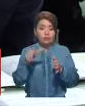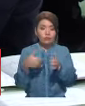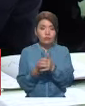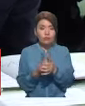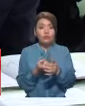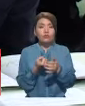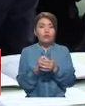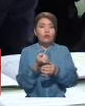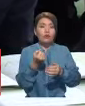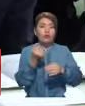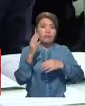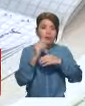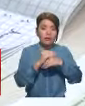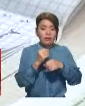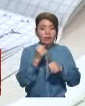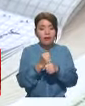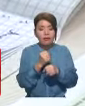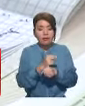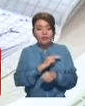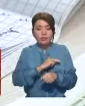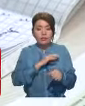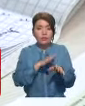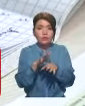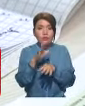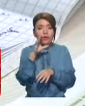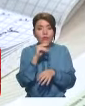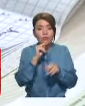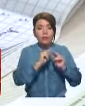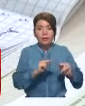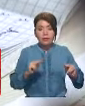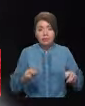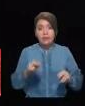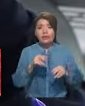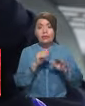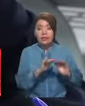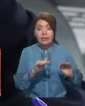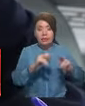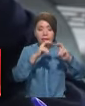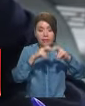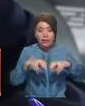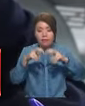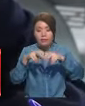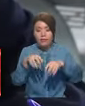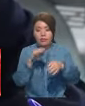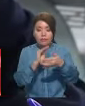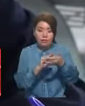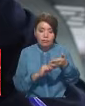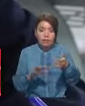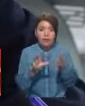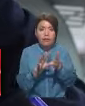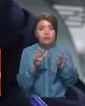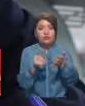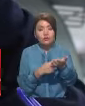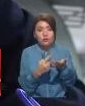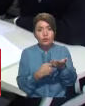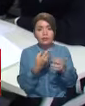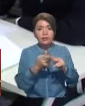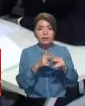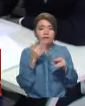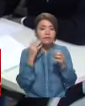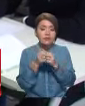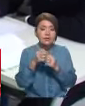до позднего вечера. За это время она успевает не только преподавать предмет детям, но и проверять тетради, заполнять электронный журнал. Еще постоянно быть на